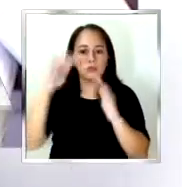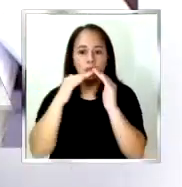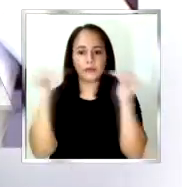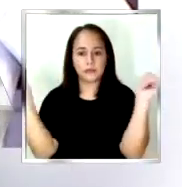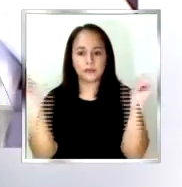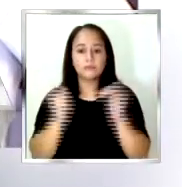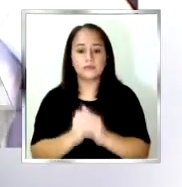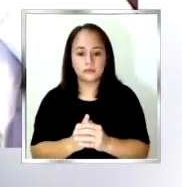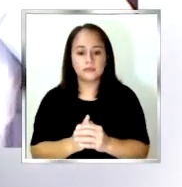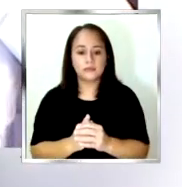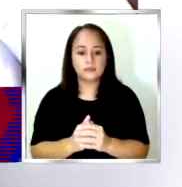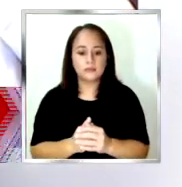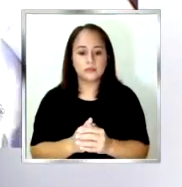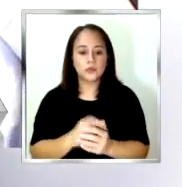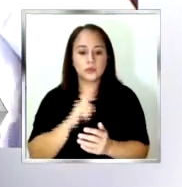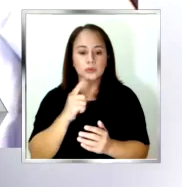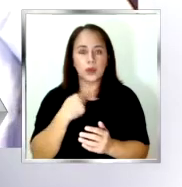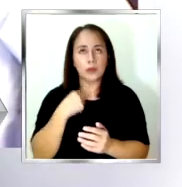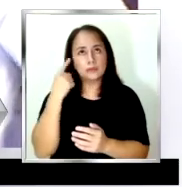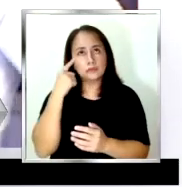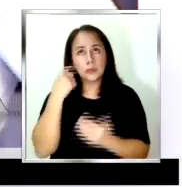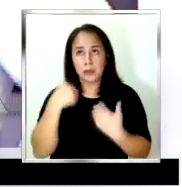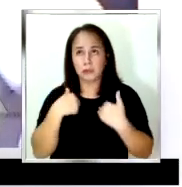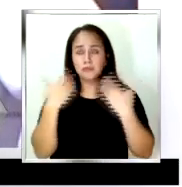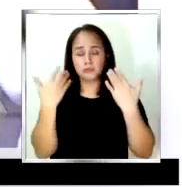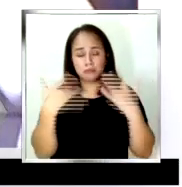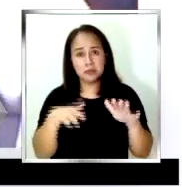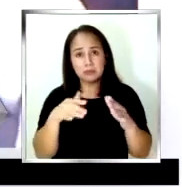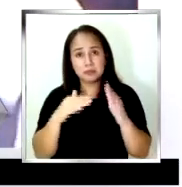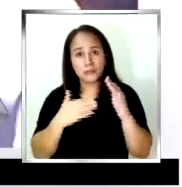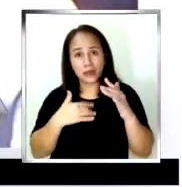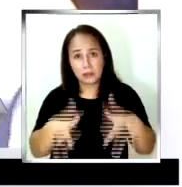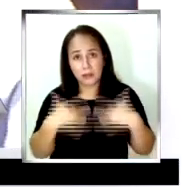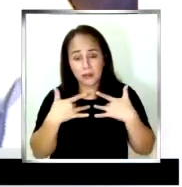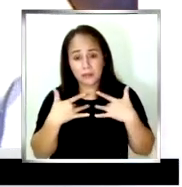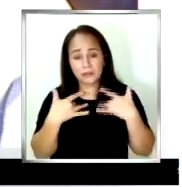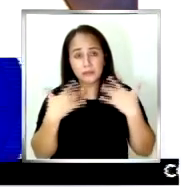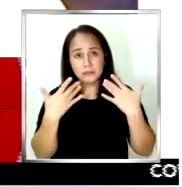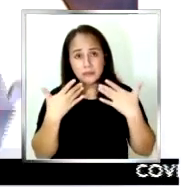Hanggang dito na lang ako, okay lang. Okay lang. Pero iniisip ko yung...